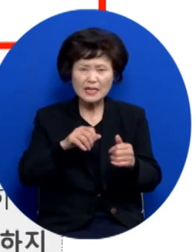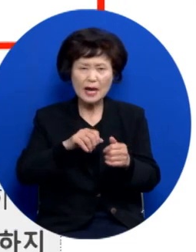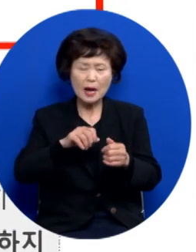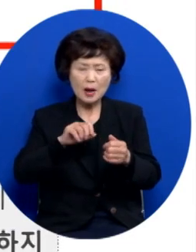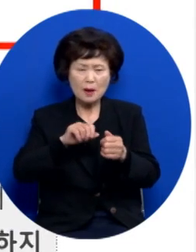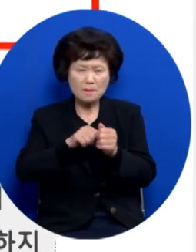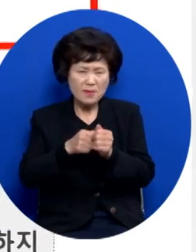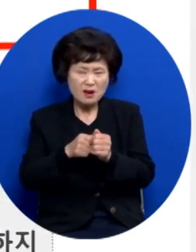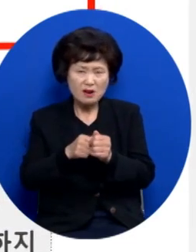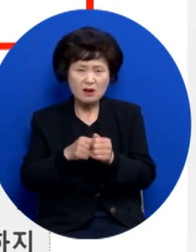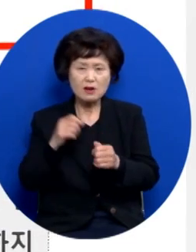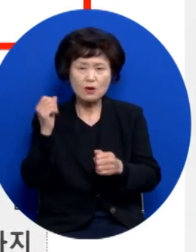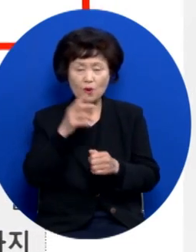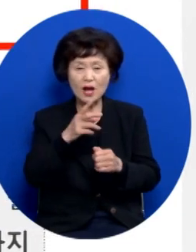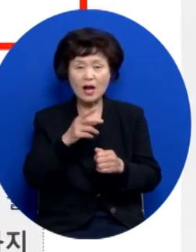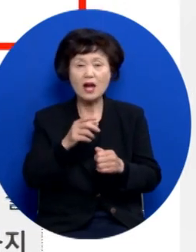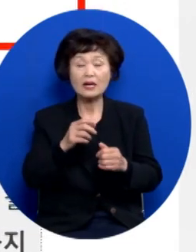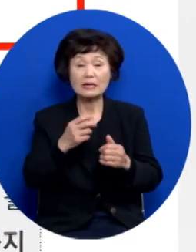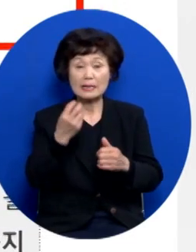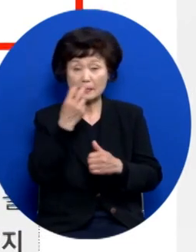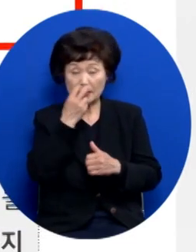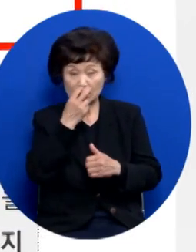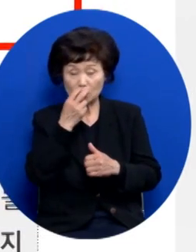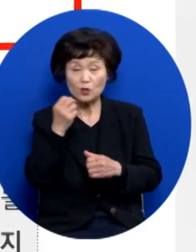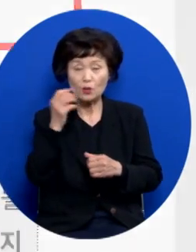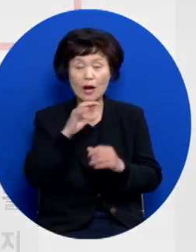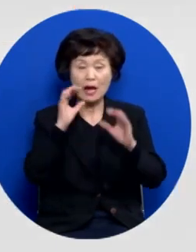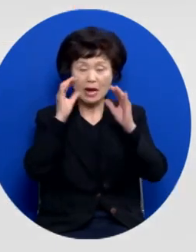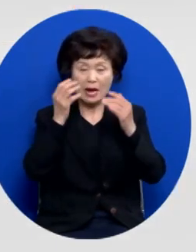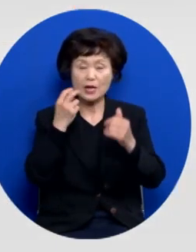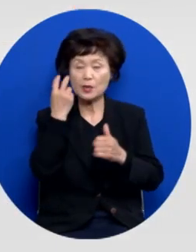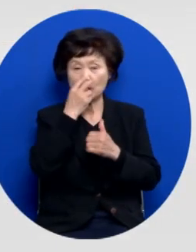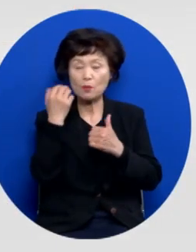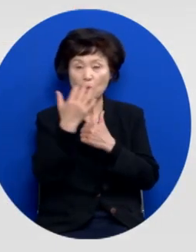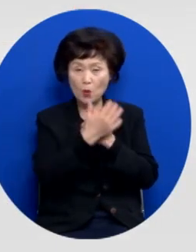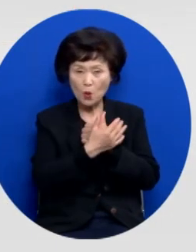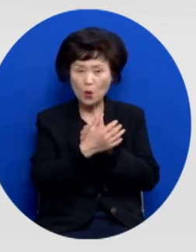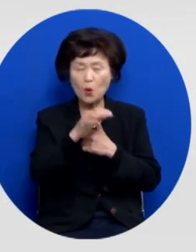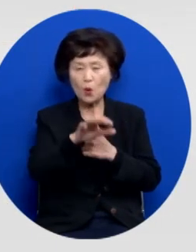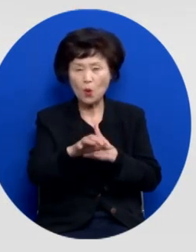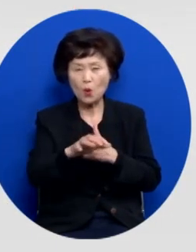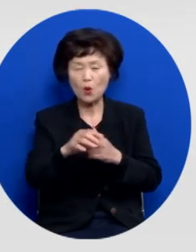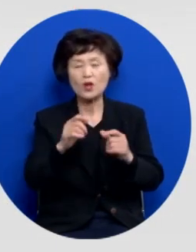음주운전 단속 강화, 어린이 보호구역 시설 확충 등으로 파악됐습니다.